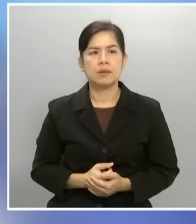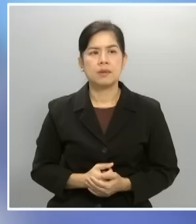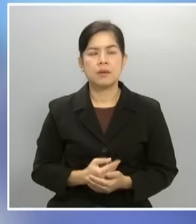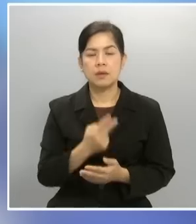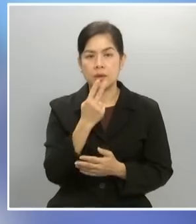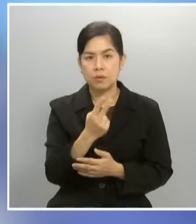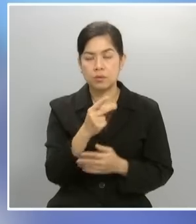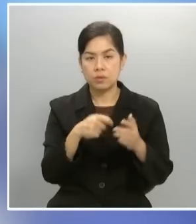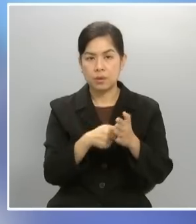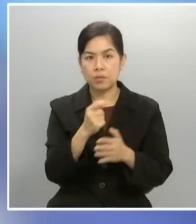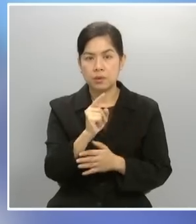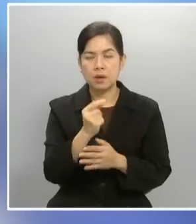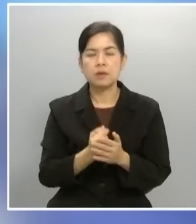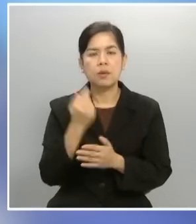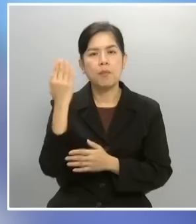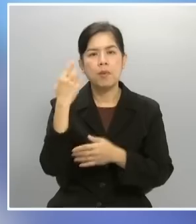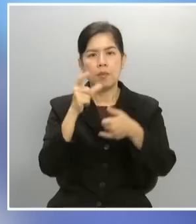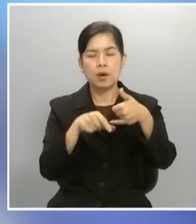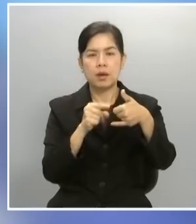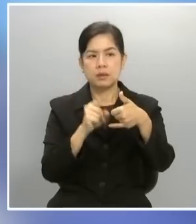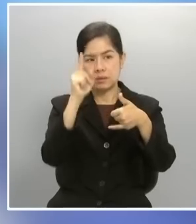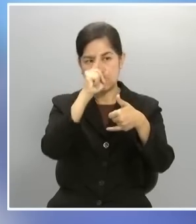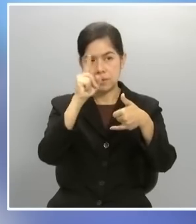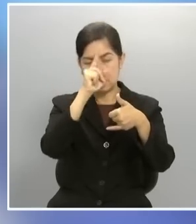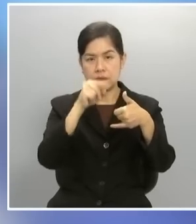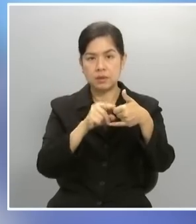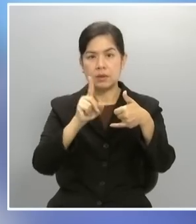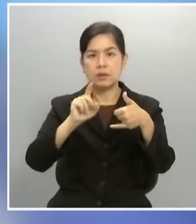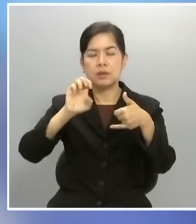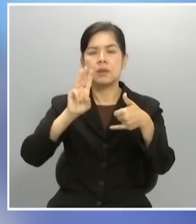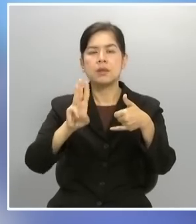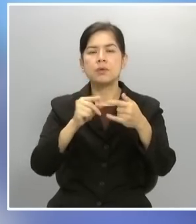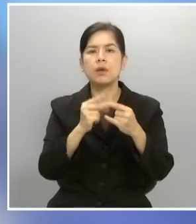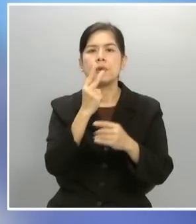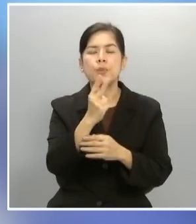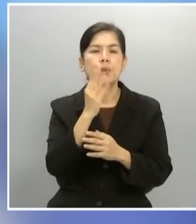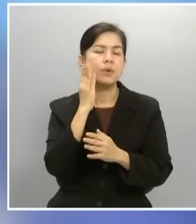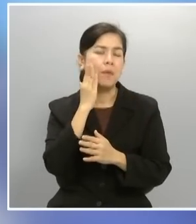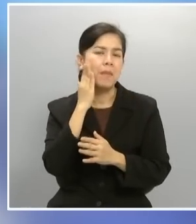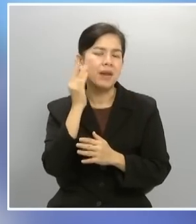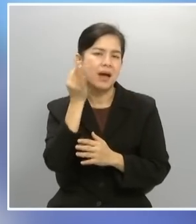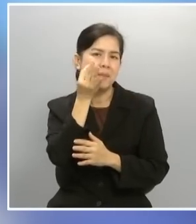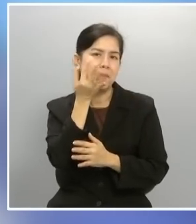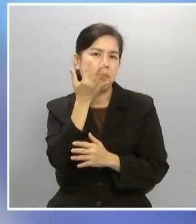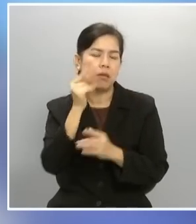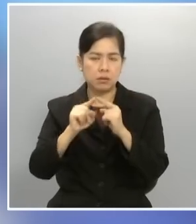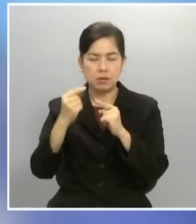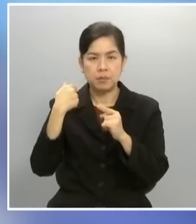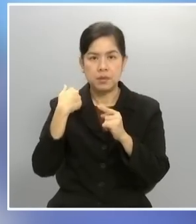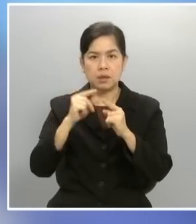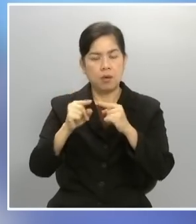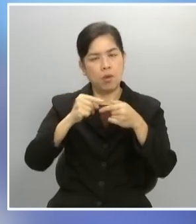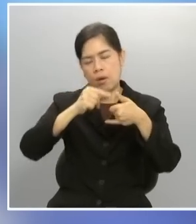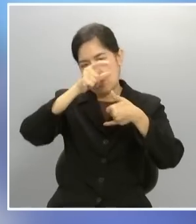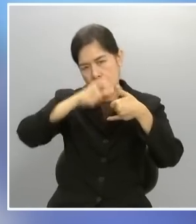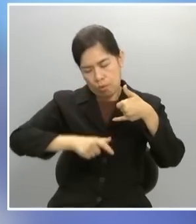ว่าสิ่งที่เมื่อวานคุณดิวเปิดมาเนี่ยก็คือจะเป็นใบบาดแผลบนใบหน้าค่ะแต่จริงๆแล้วเนี่ยทั้งร่างกาย